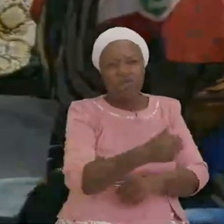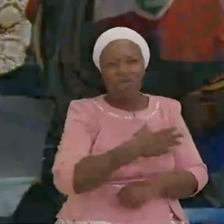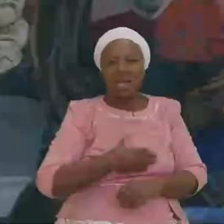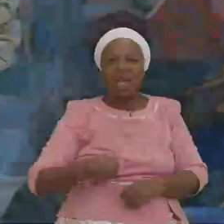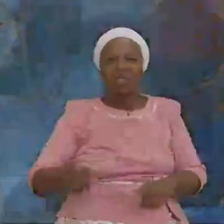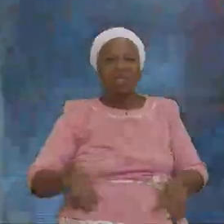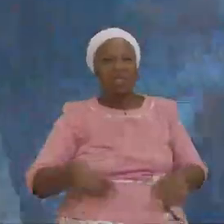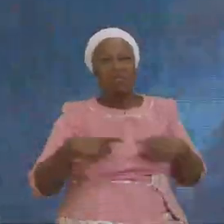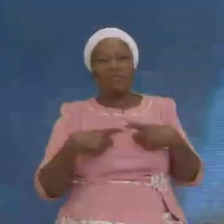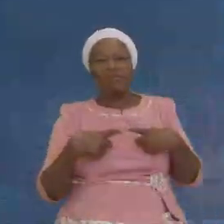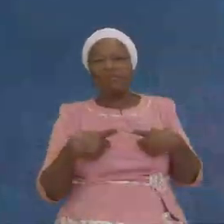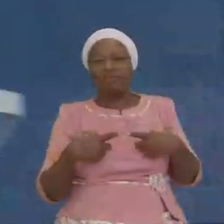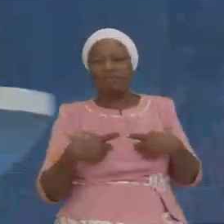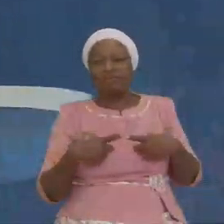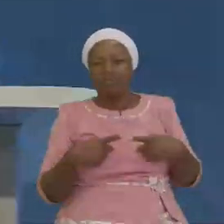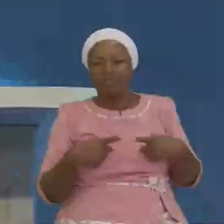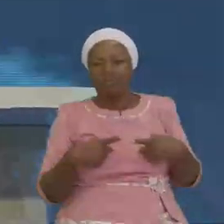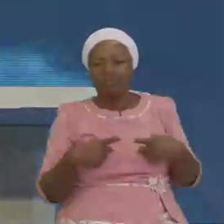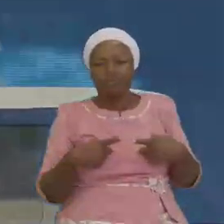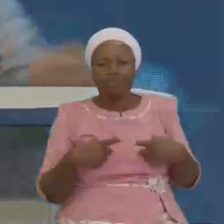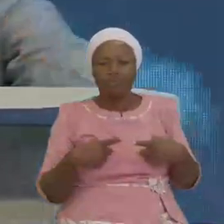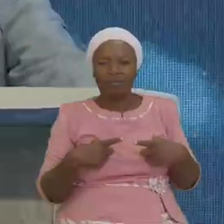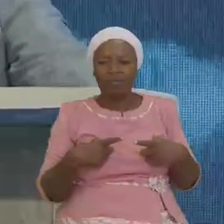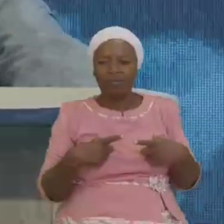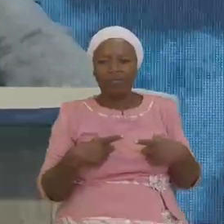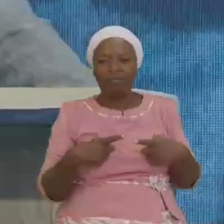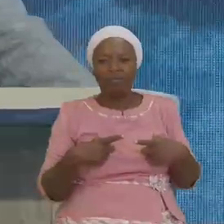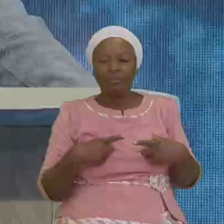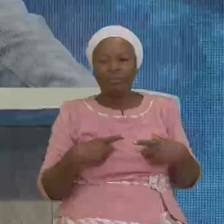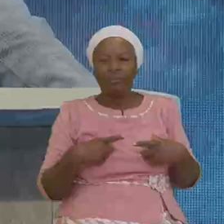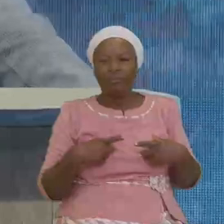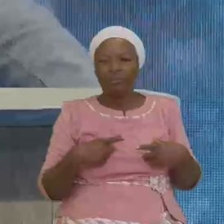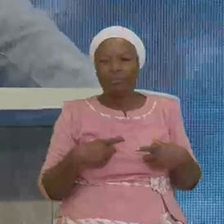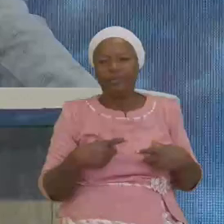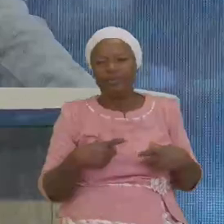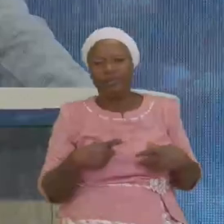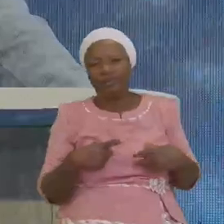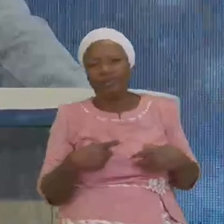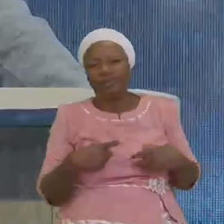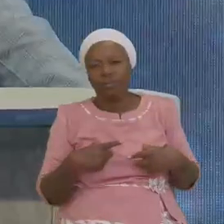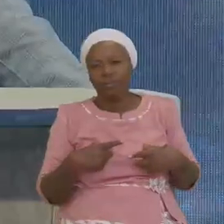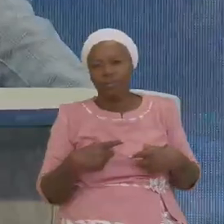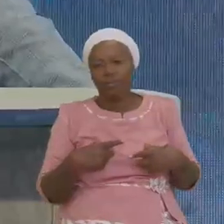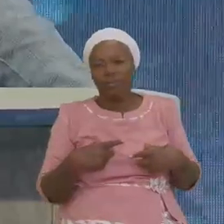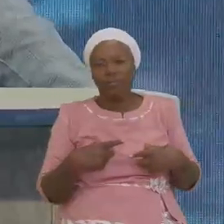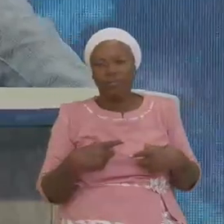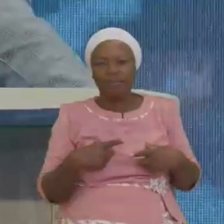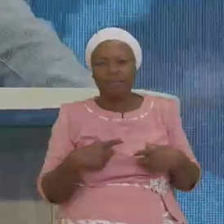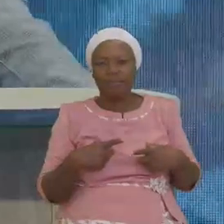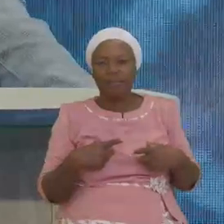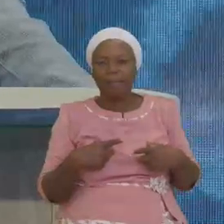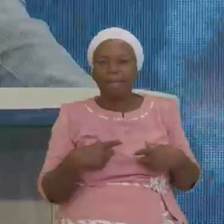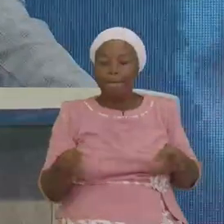de celui qui meurt. Dit le Seigneur l'Éternel, convertissez-vous donc et